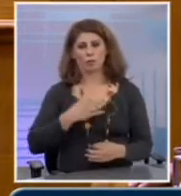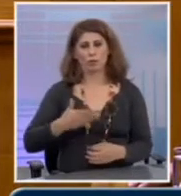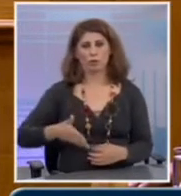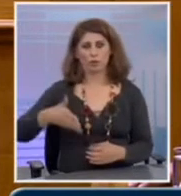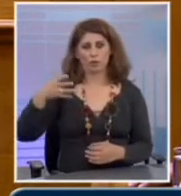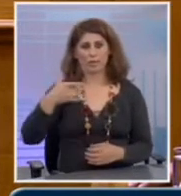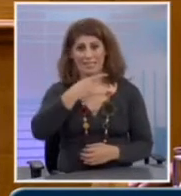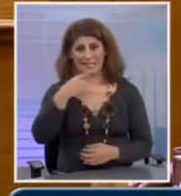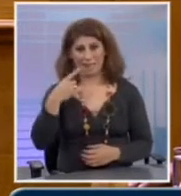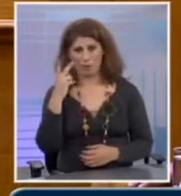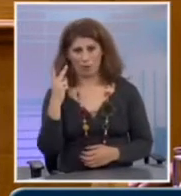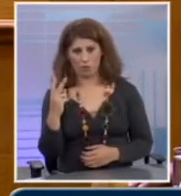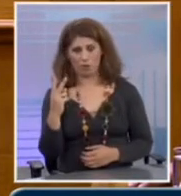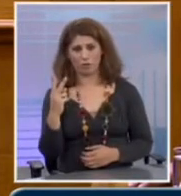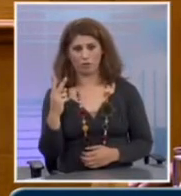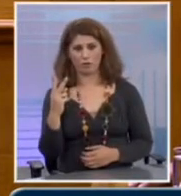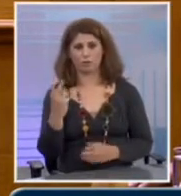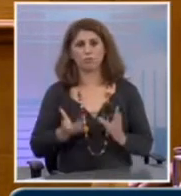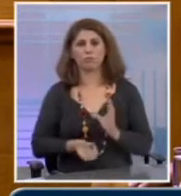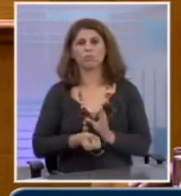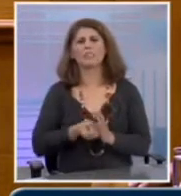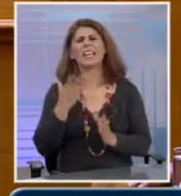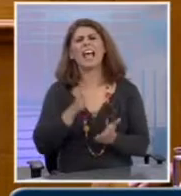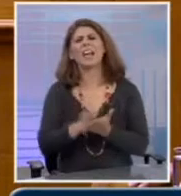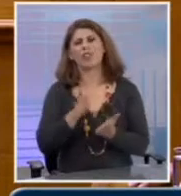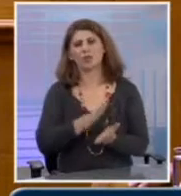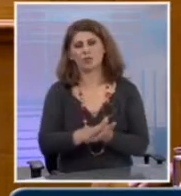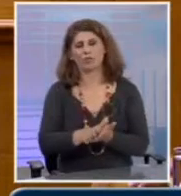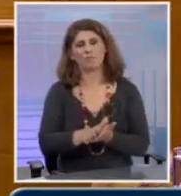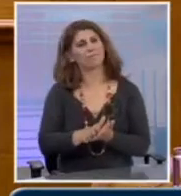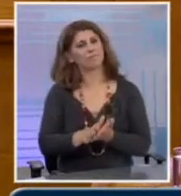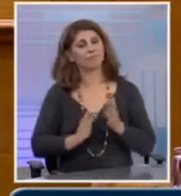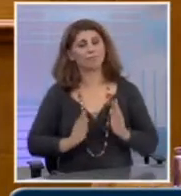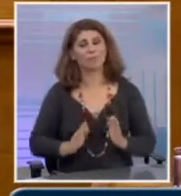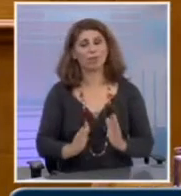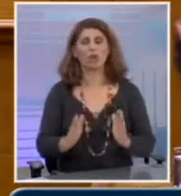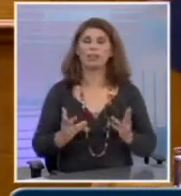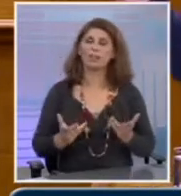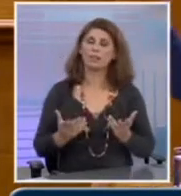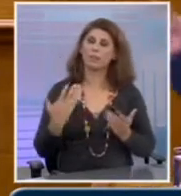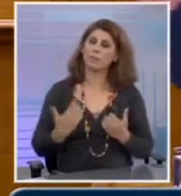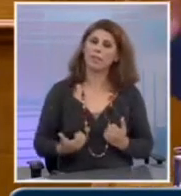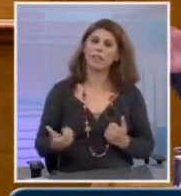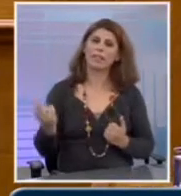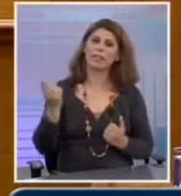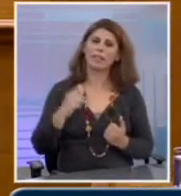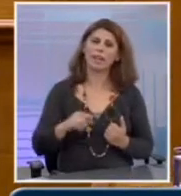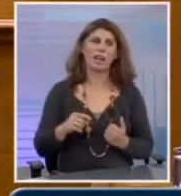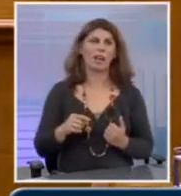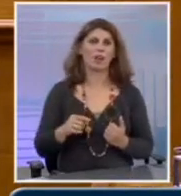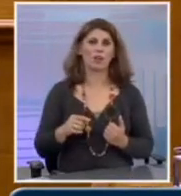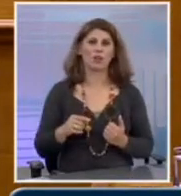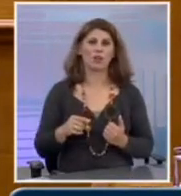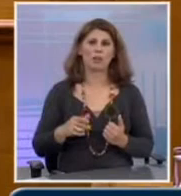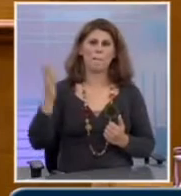Το Ζάπιο 2 σε νέα βερσιόν. Προχωρώ, γιατί υπήρχε και ένας οριμαγδός από την πλευρά της